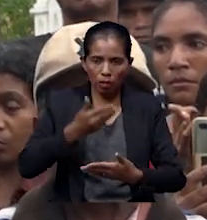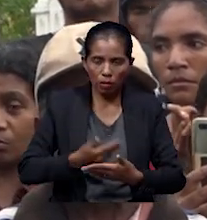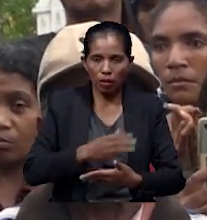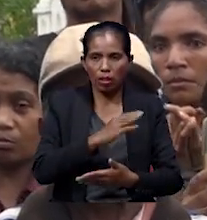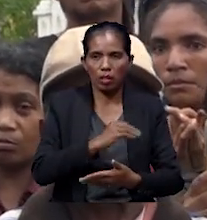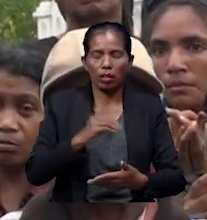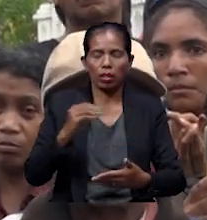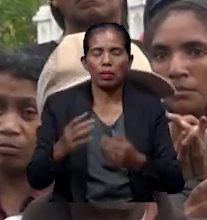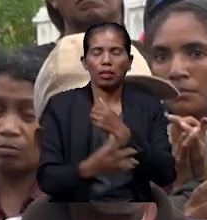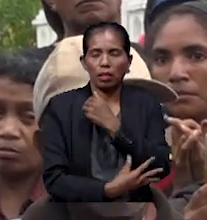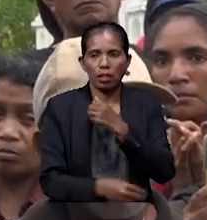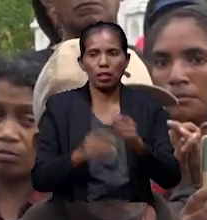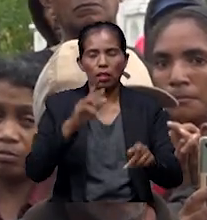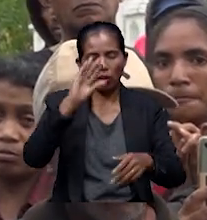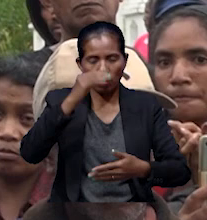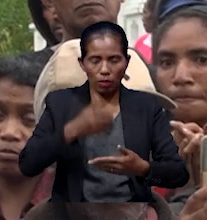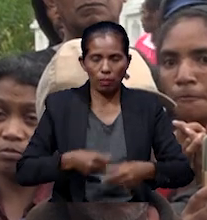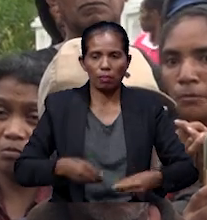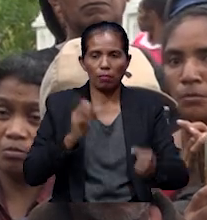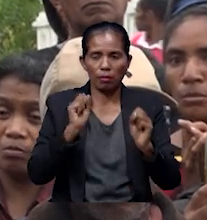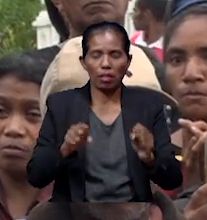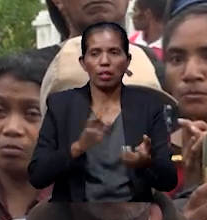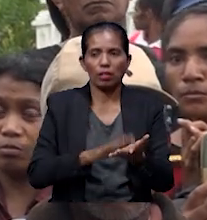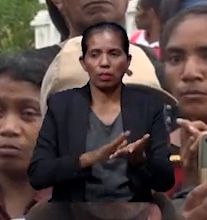ne wang para bele skola ma be how